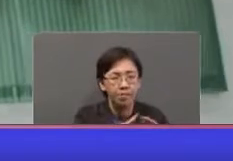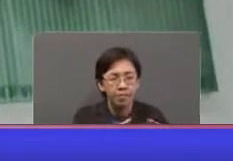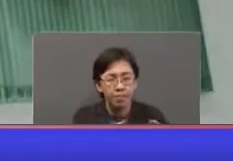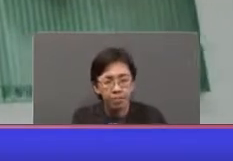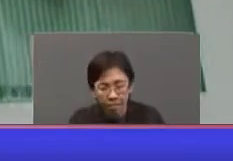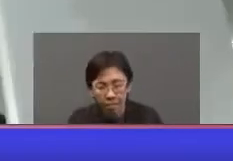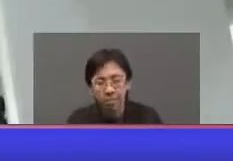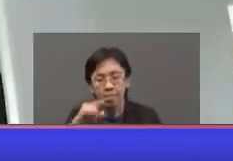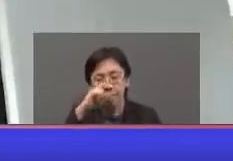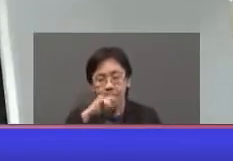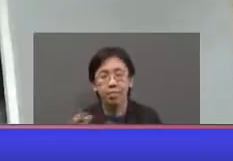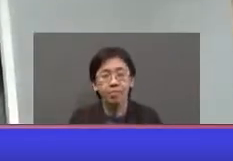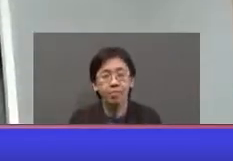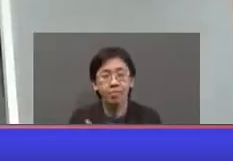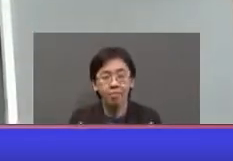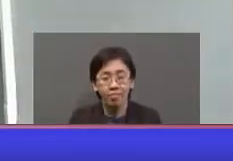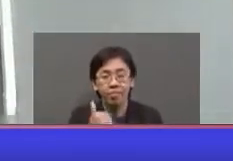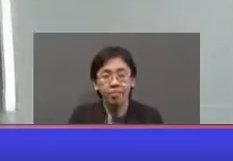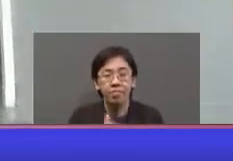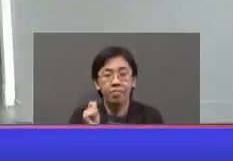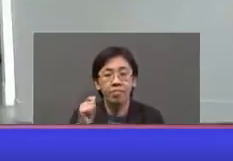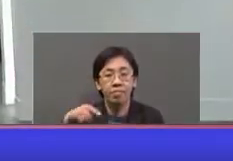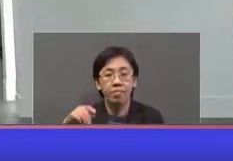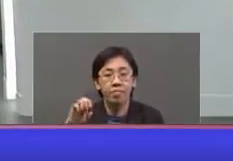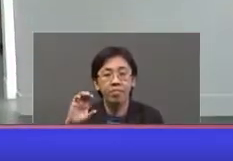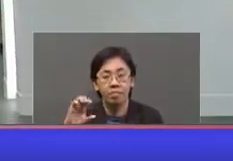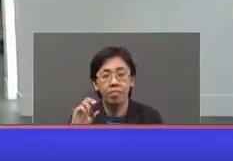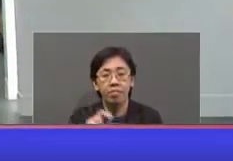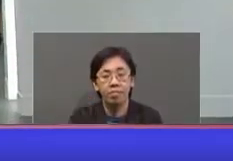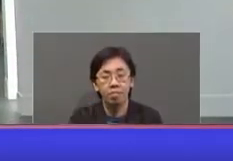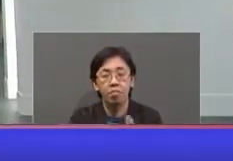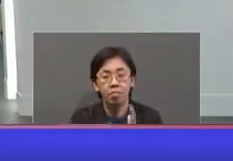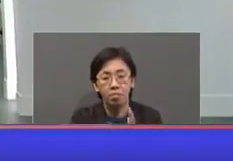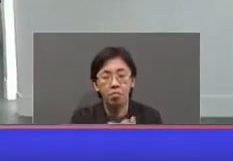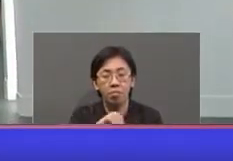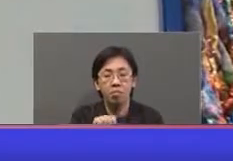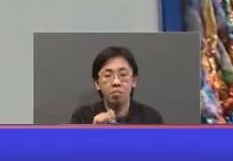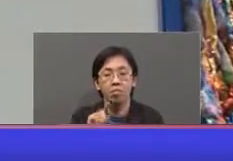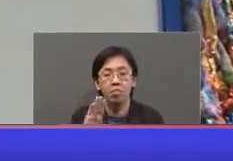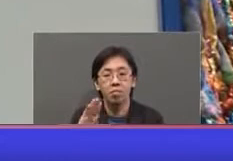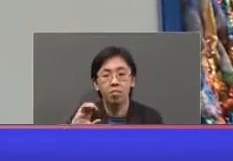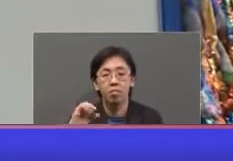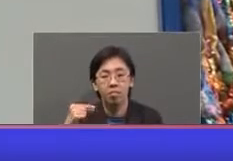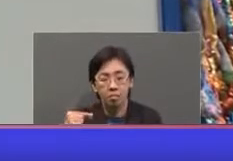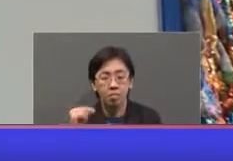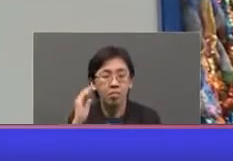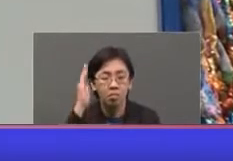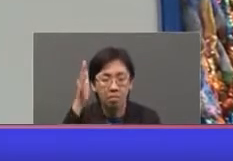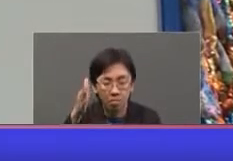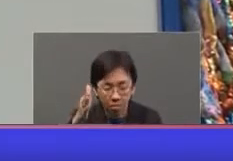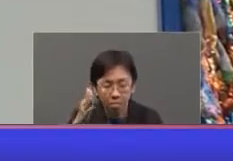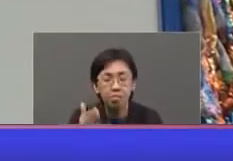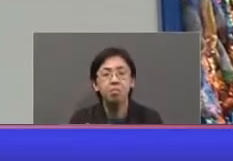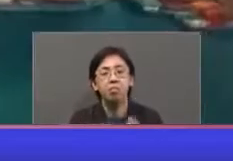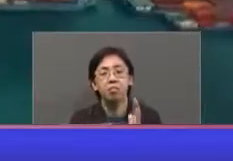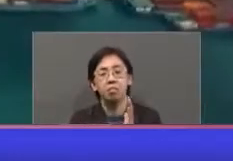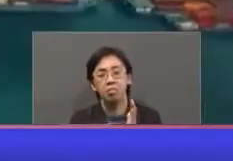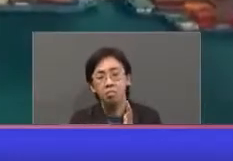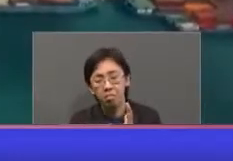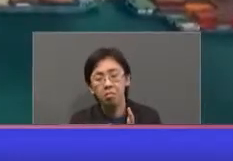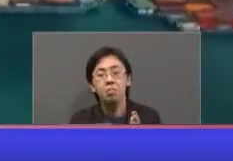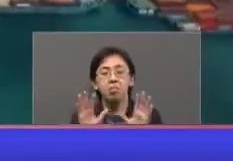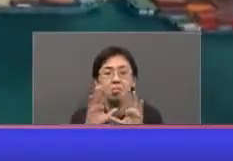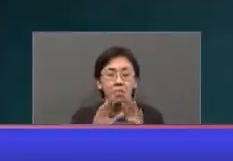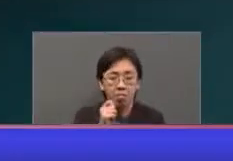วมไปถึง สหรัฐอเมริกาด้วยประธานาธิบดีโจไบเดนก็ติดภารกิจ งานมงคลสมรสหลานสาวนั่นเ